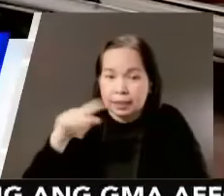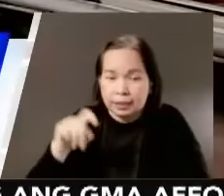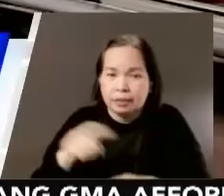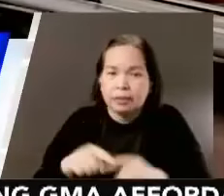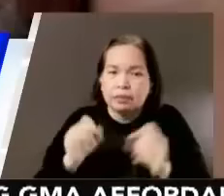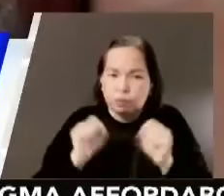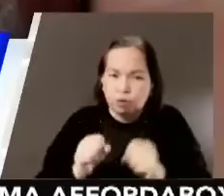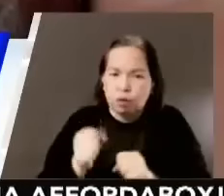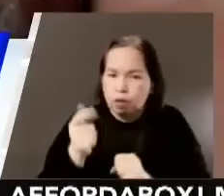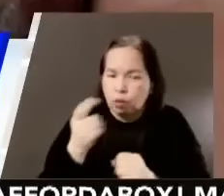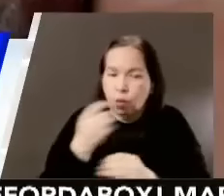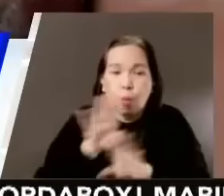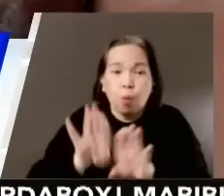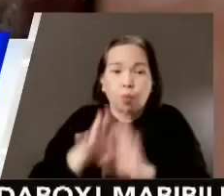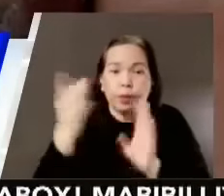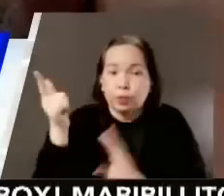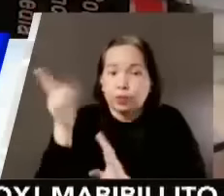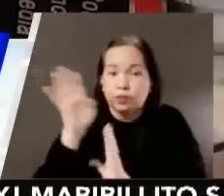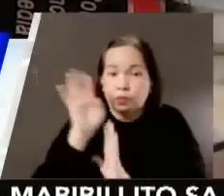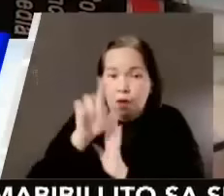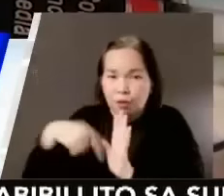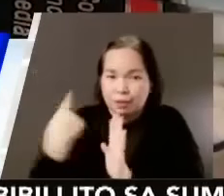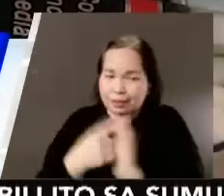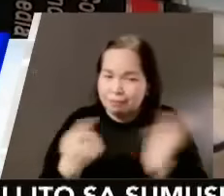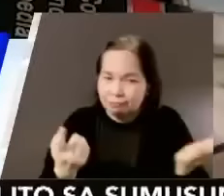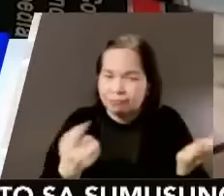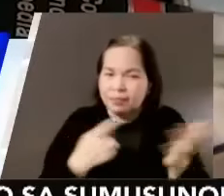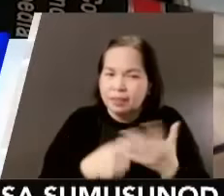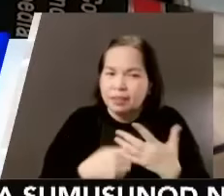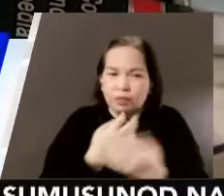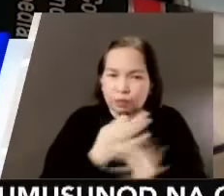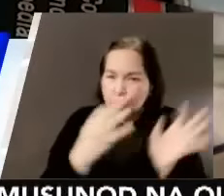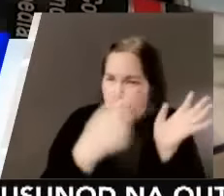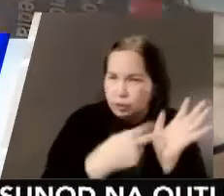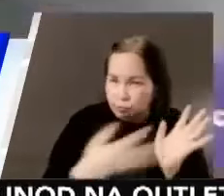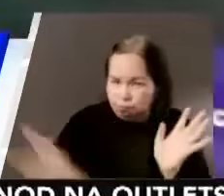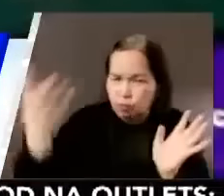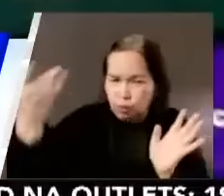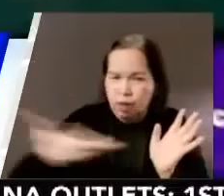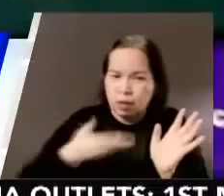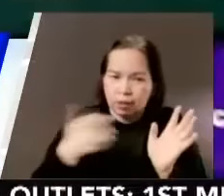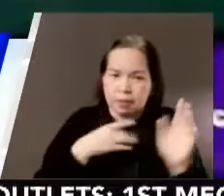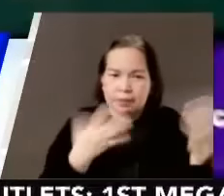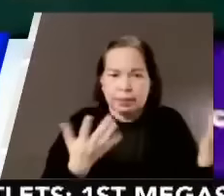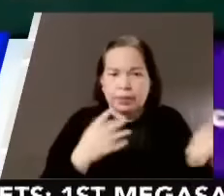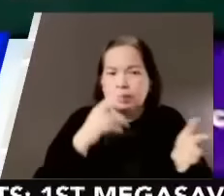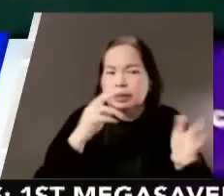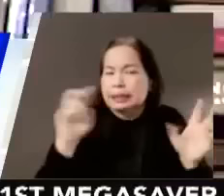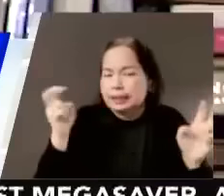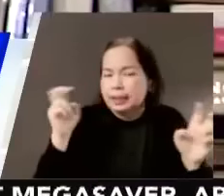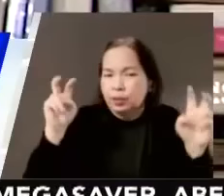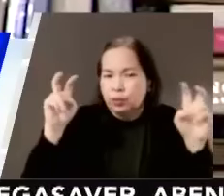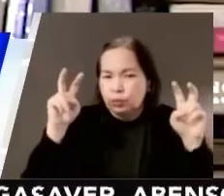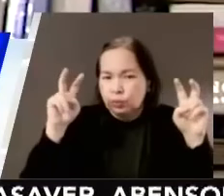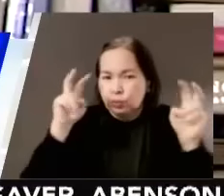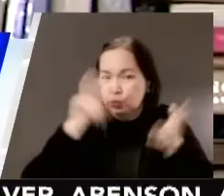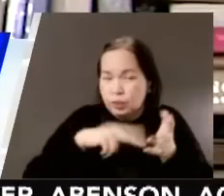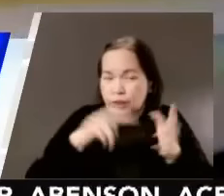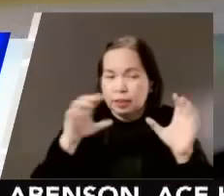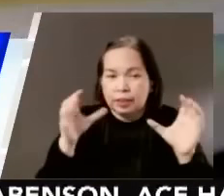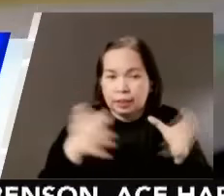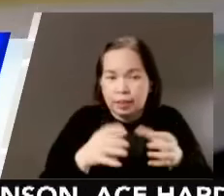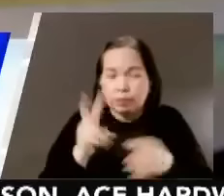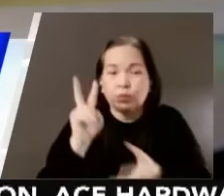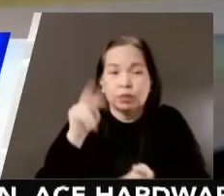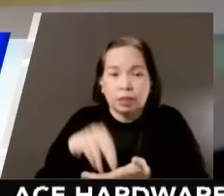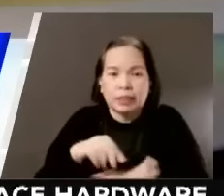niyang ibinabahagi sa lahat ang mga libro sa tinawag niyang Reading Club 2000. Nag-umpisa ito sa 50 libro na